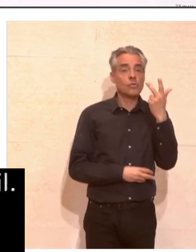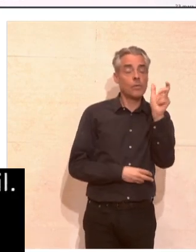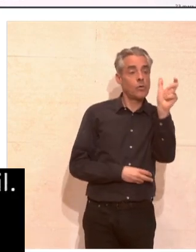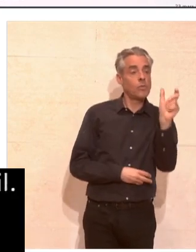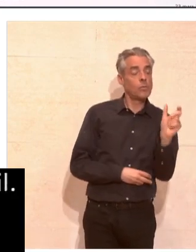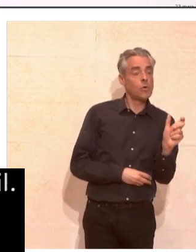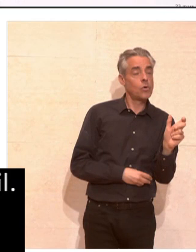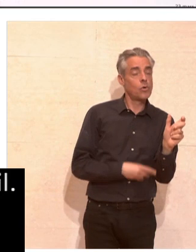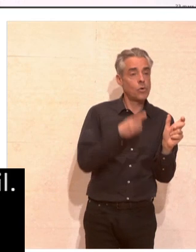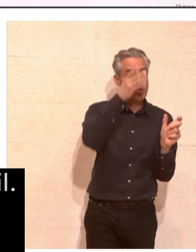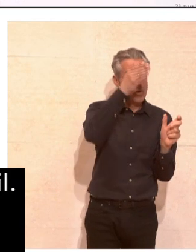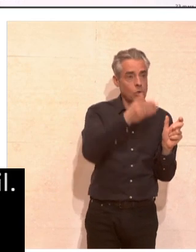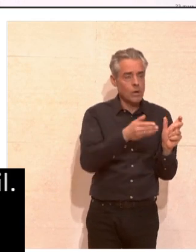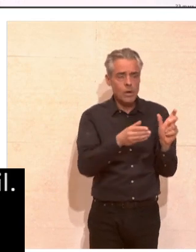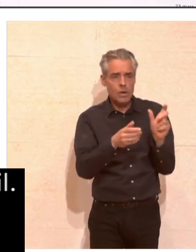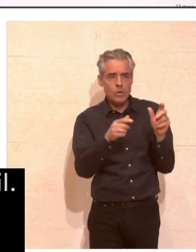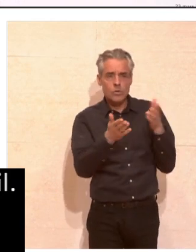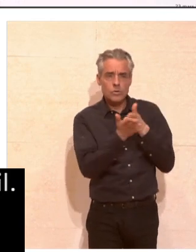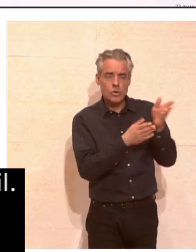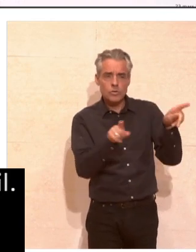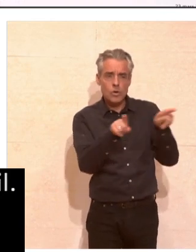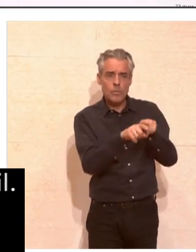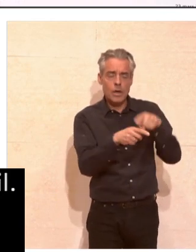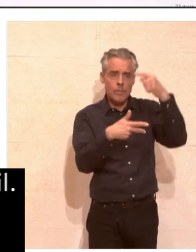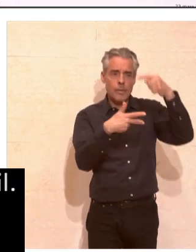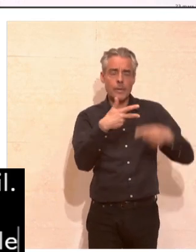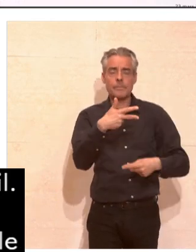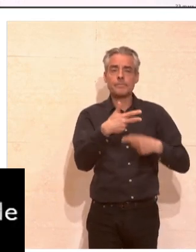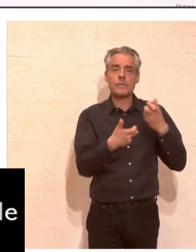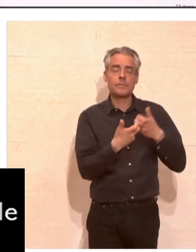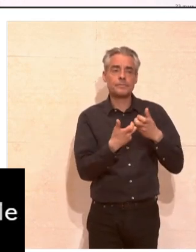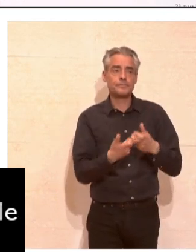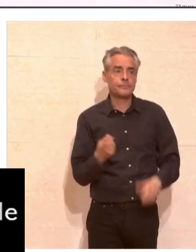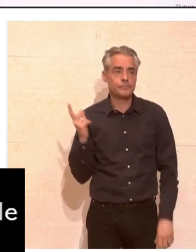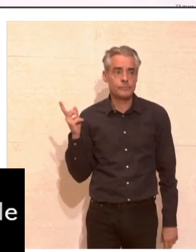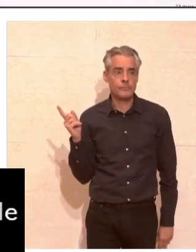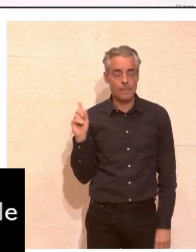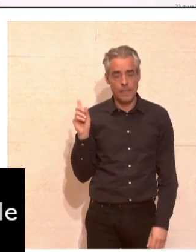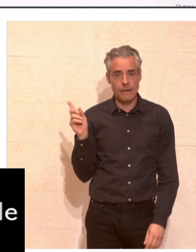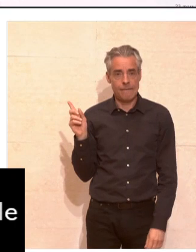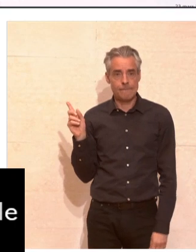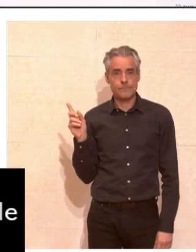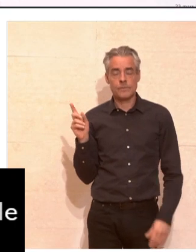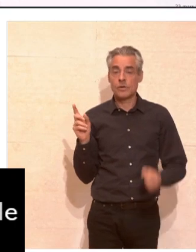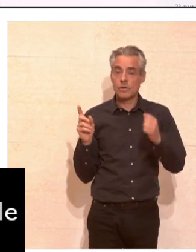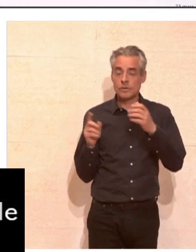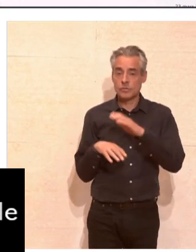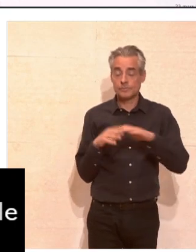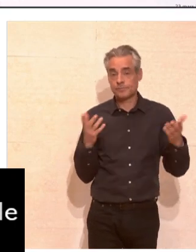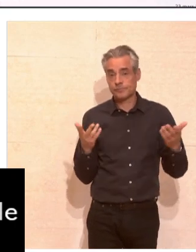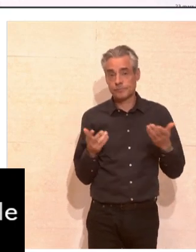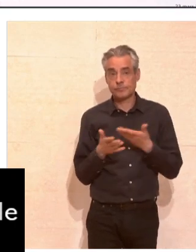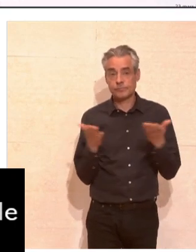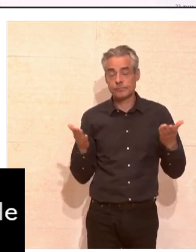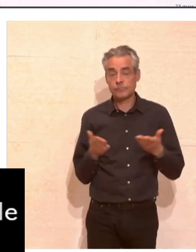puis on vous demande de savoir quel est le mot commun qui rassemble les 3 mots, comme par exemple Earth 16 cookies, c'est sweet. Voilà, ça